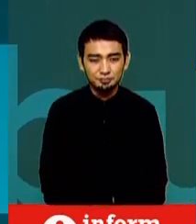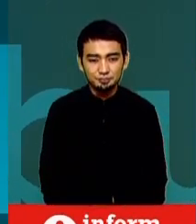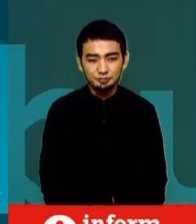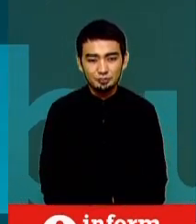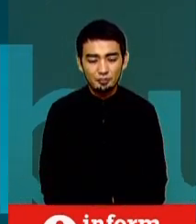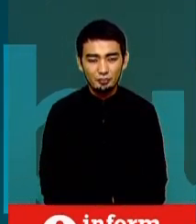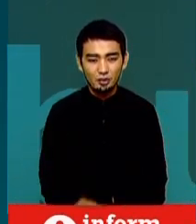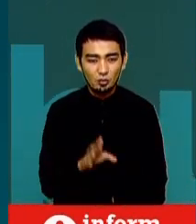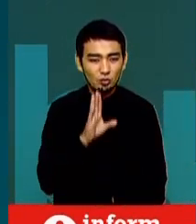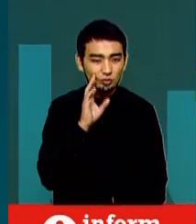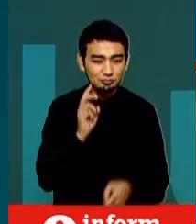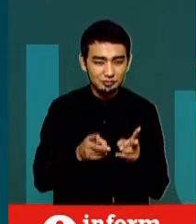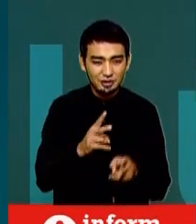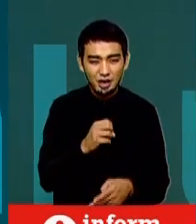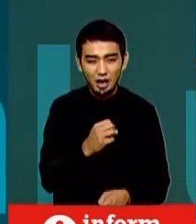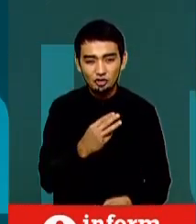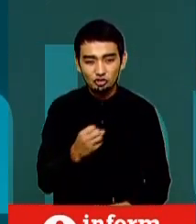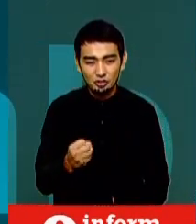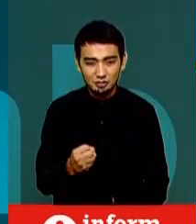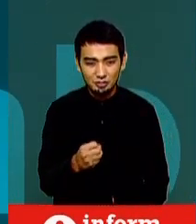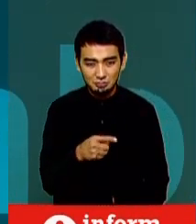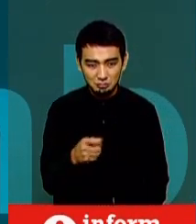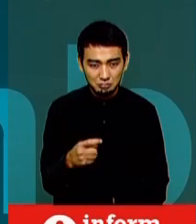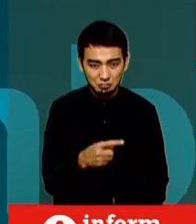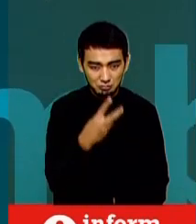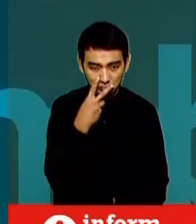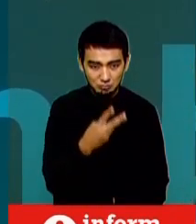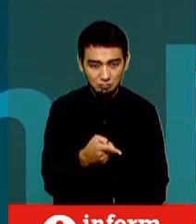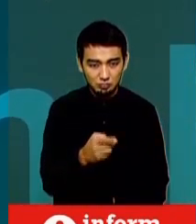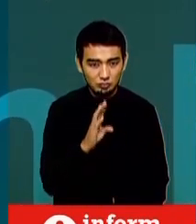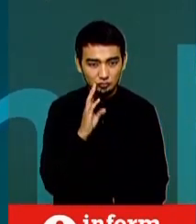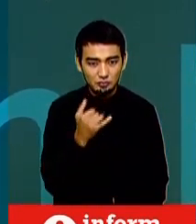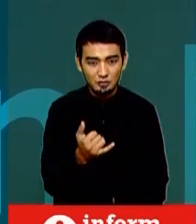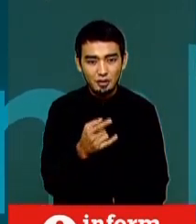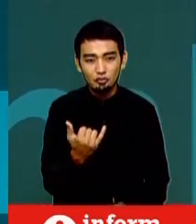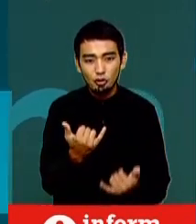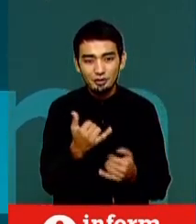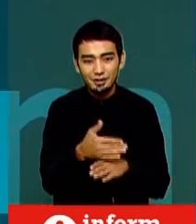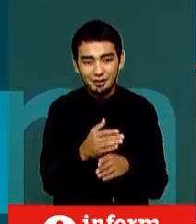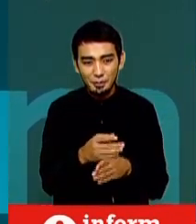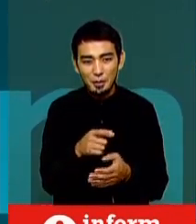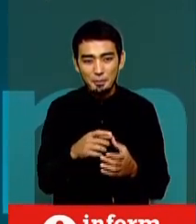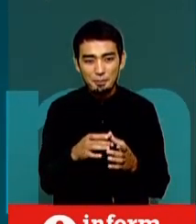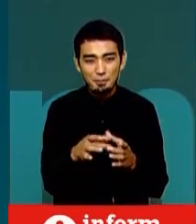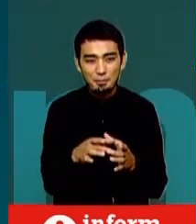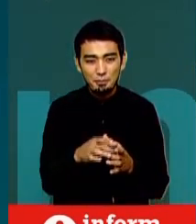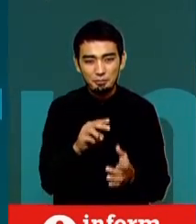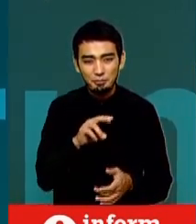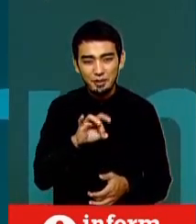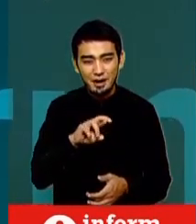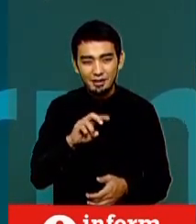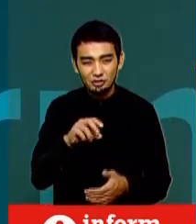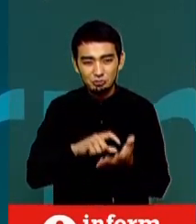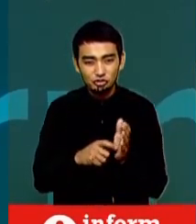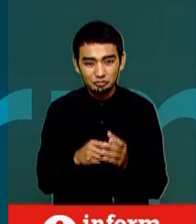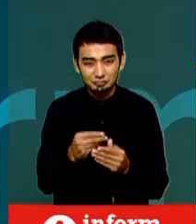Азанғы қашасы жаңағы құрт шыққан еді. Бүгін мені беріп атқан пряниге мені көгеріп